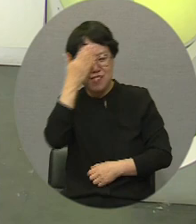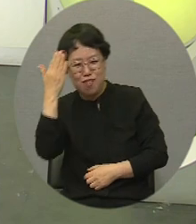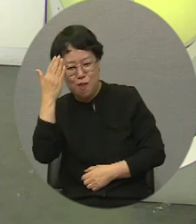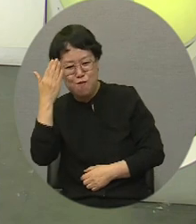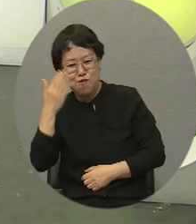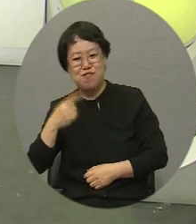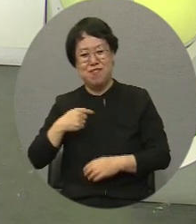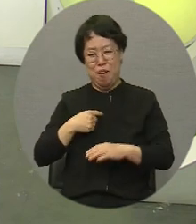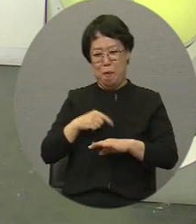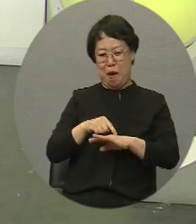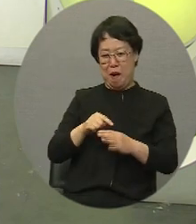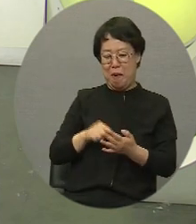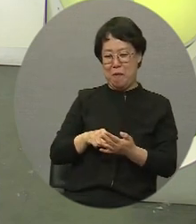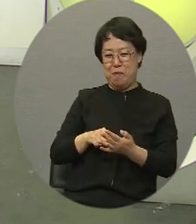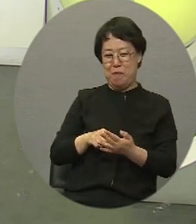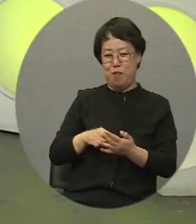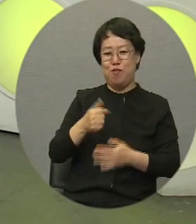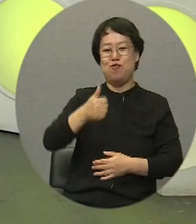마음까지도